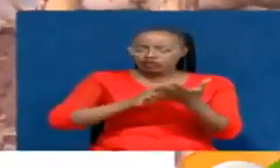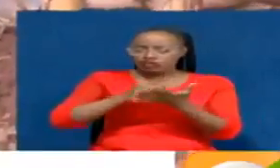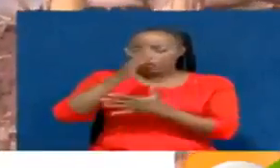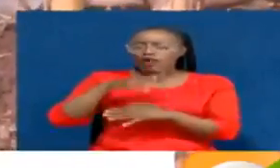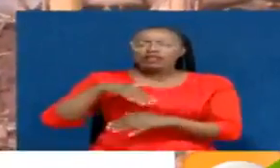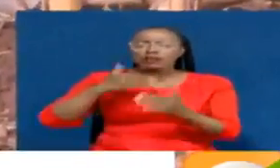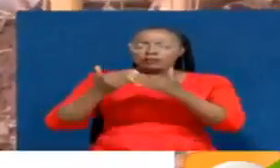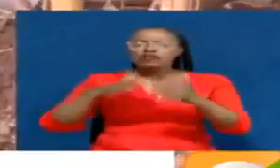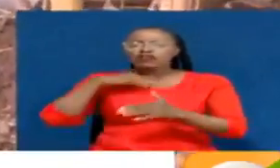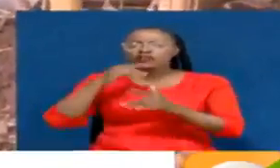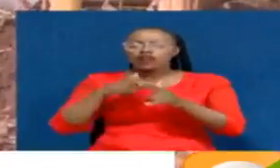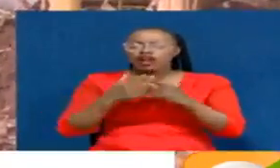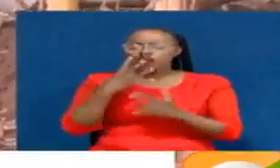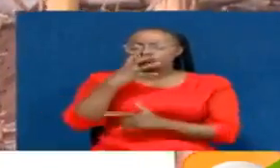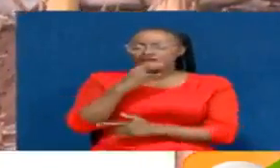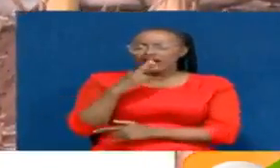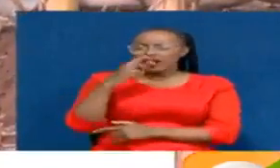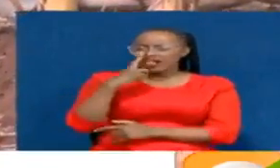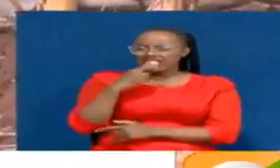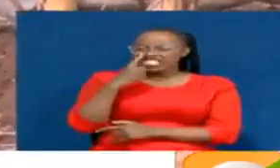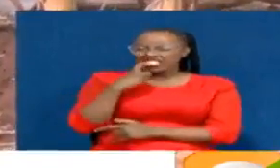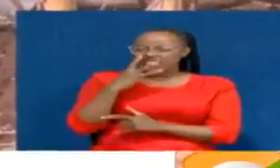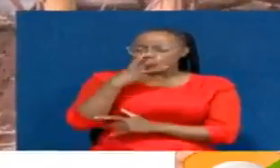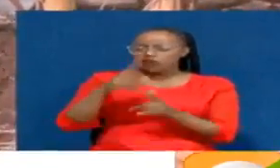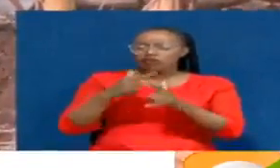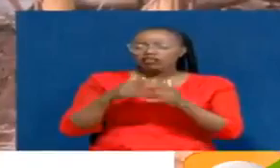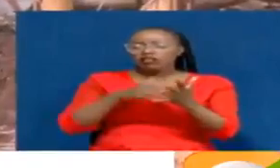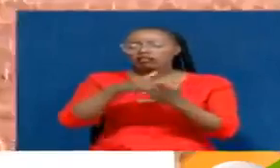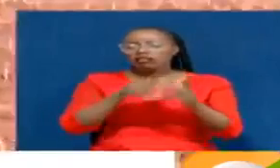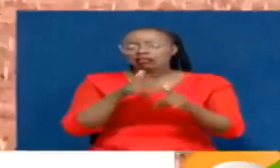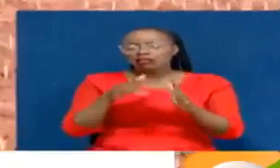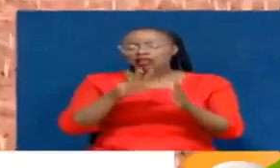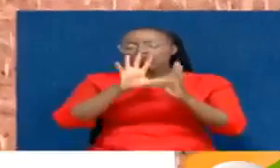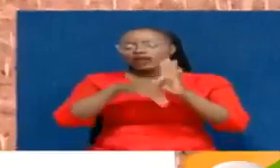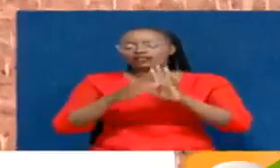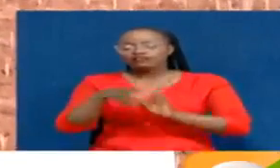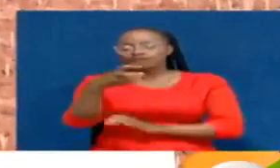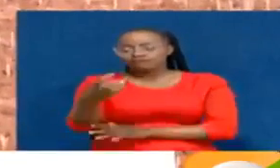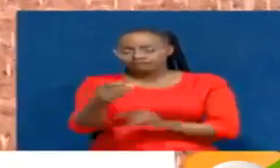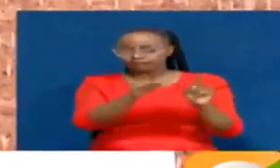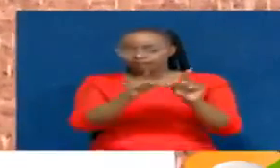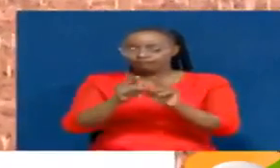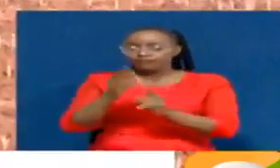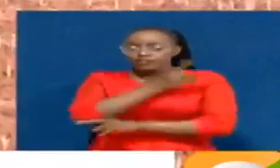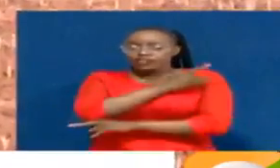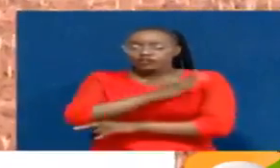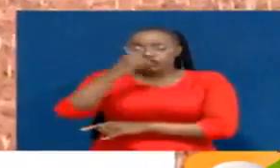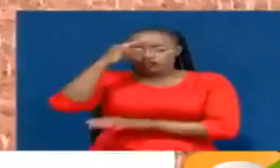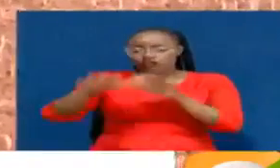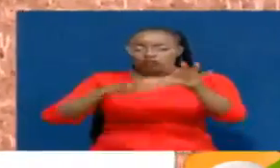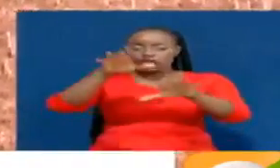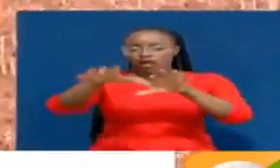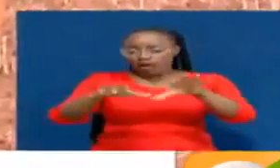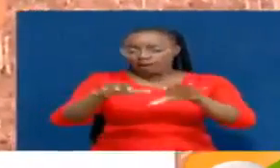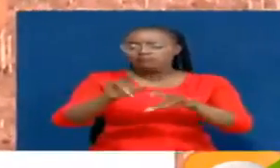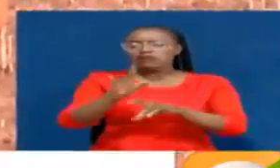ya kufariki walijawa na pofu mdomoni kabla ya kupoteza nguvu na baadaye kuzimia. Hata hivyo, daktari wa mifugo katika eneo hilo, Daktari Julius